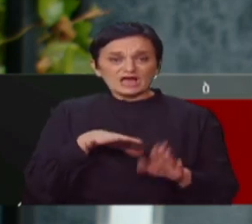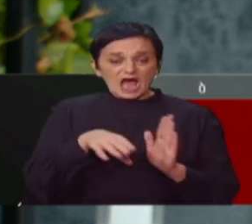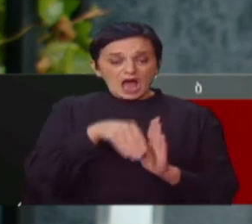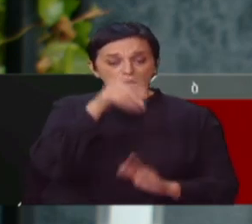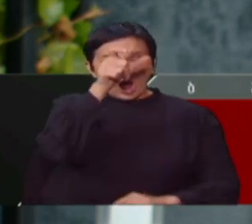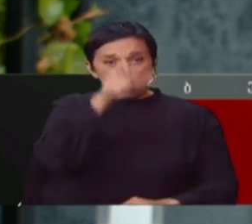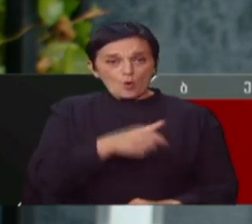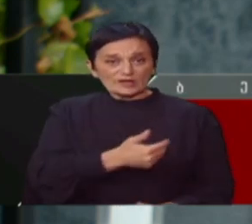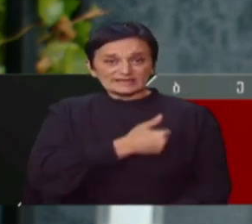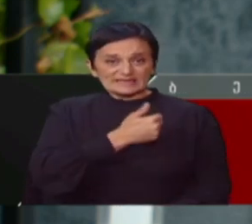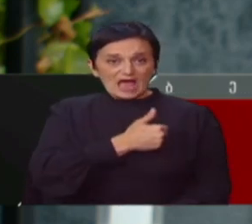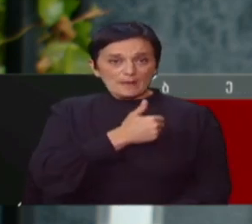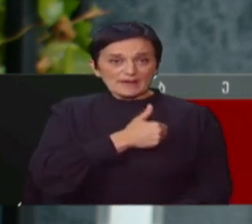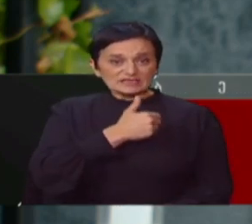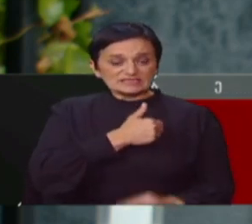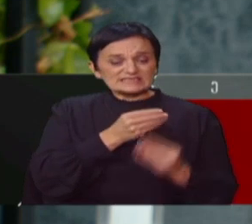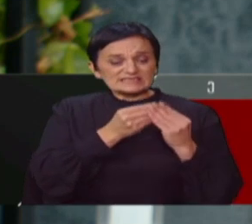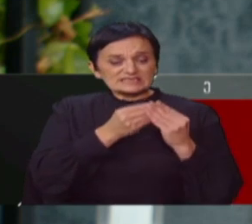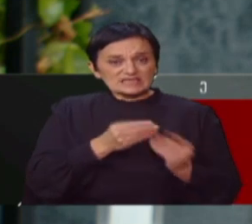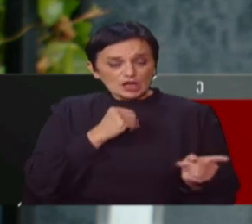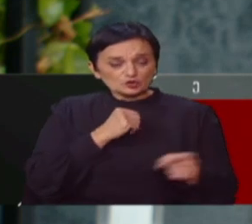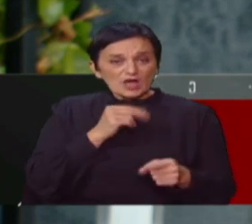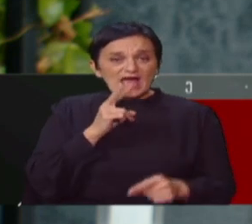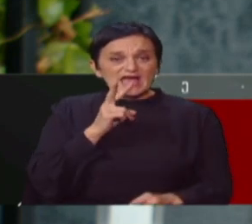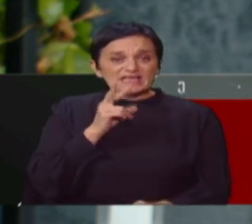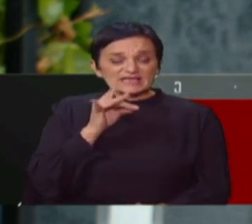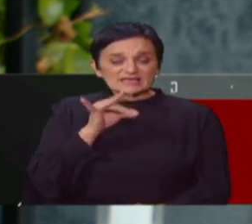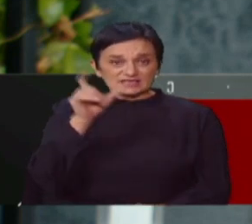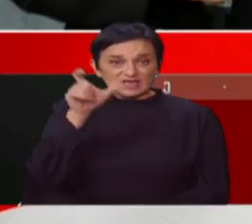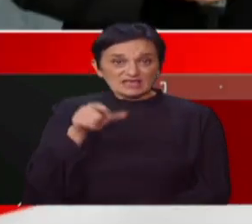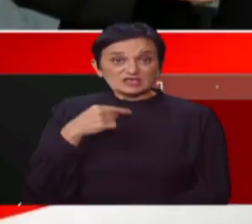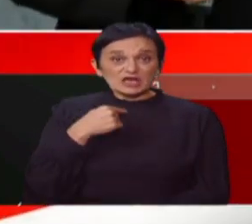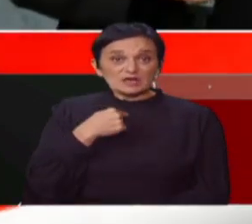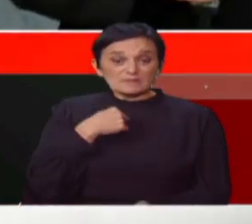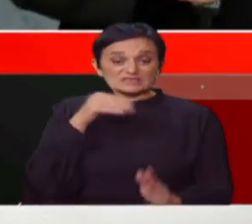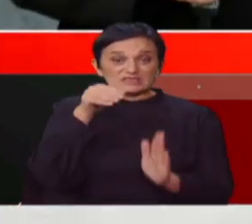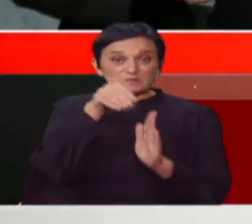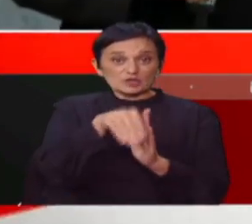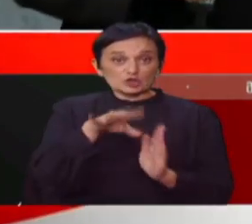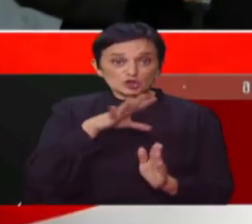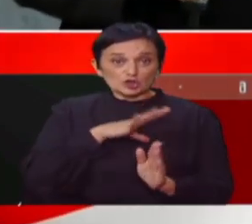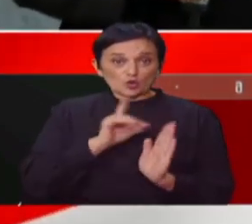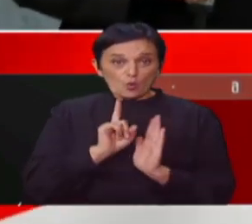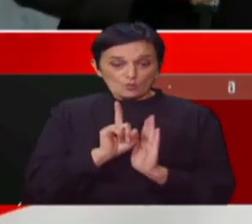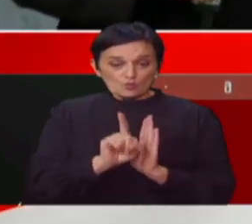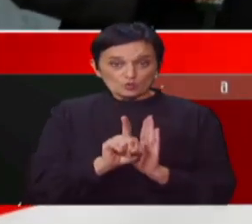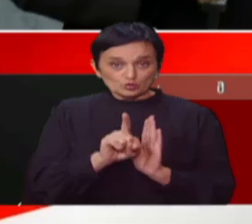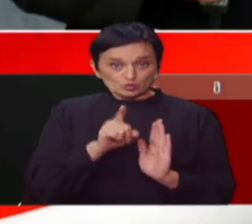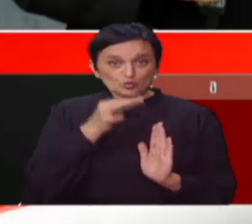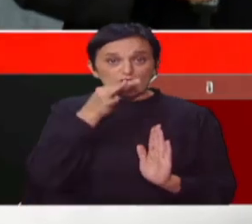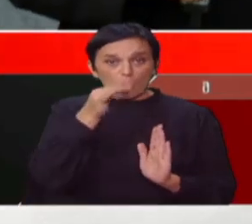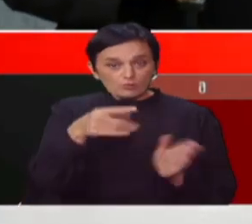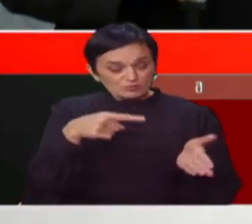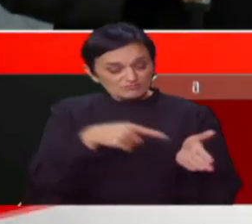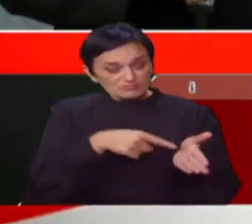ამომრჩევლის ნებაზე ზეწოლას და დავით კირკიტაძე, რომელიც იქ ხმის მისაცემად იყო მისული, მითითებებს